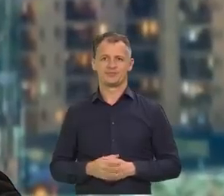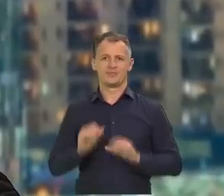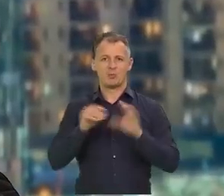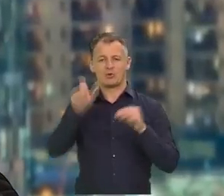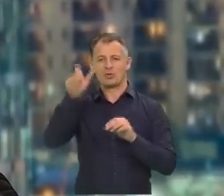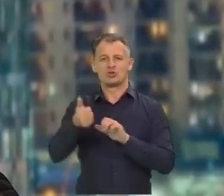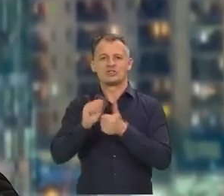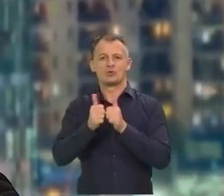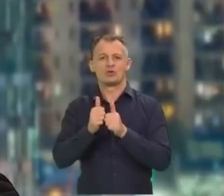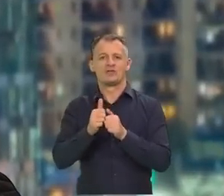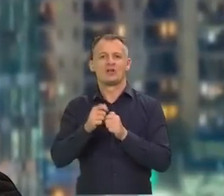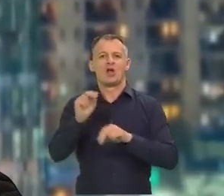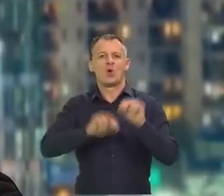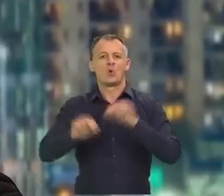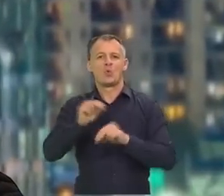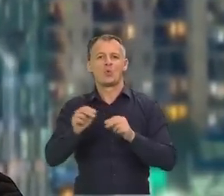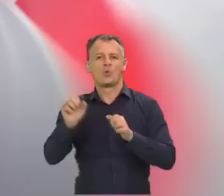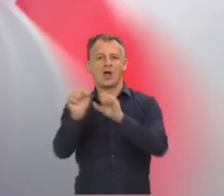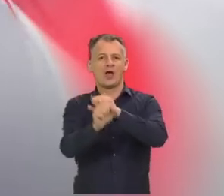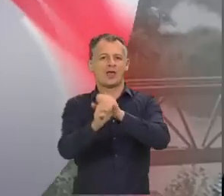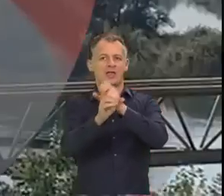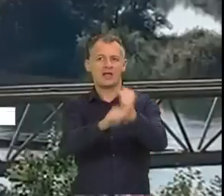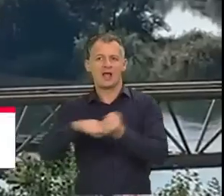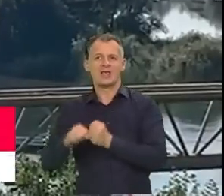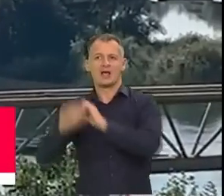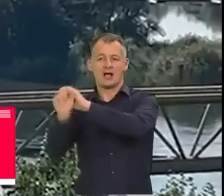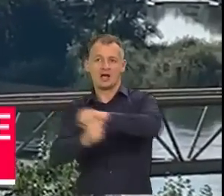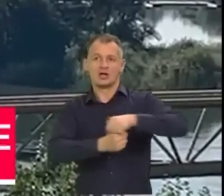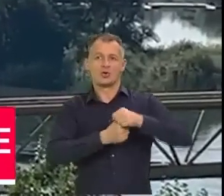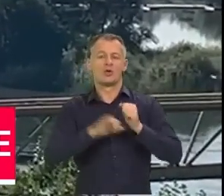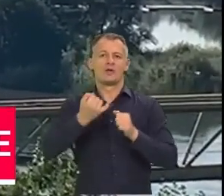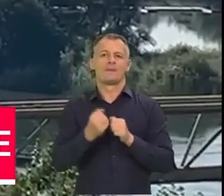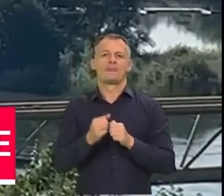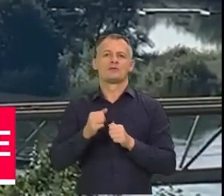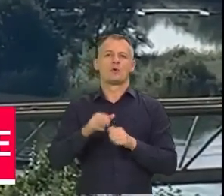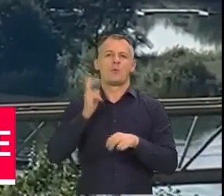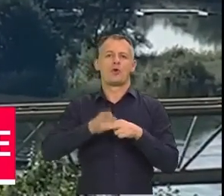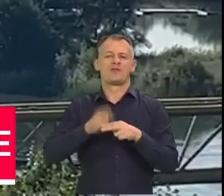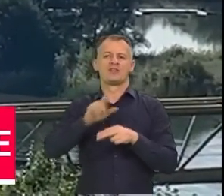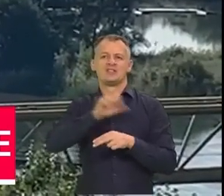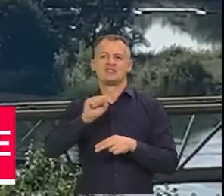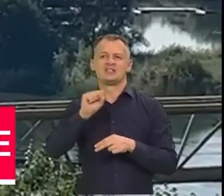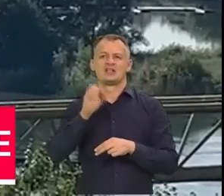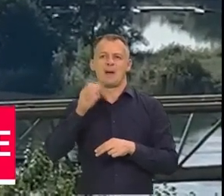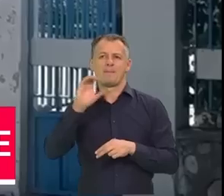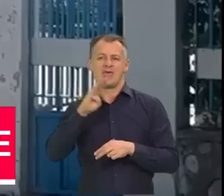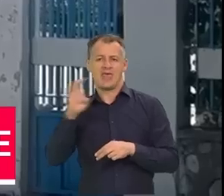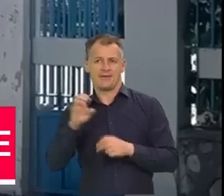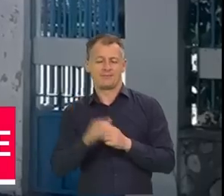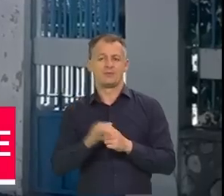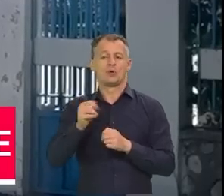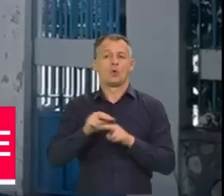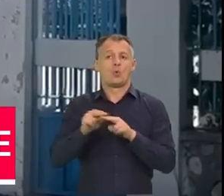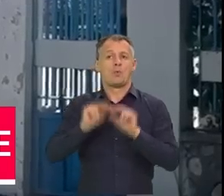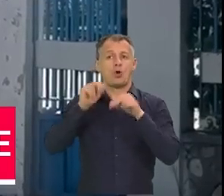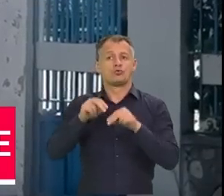Mai mulți sportivi de la clubul de caiac canoe din Orșova s-au îmbolnăvit de scabie. Părinții acuză reprezentanții bazei de neglijență.